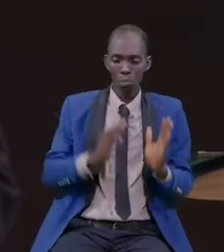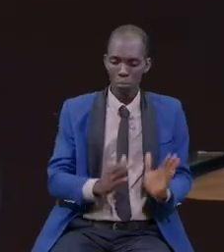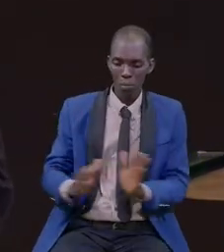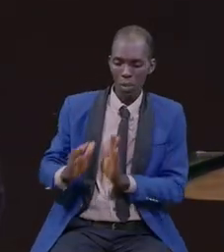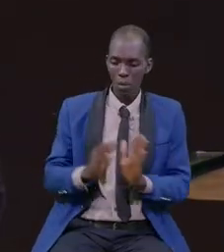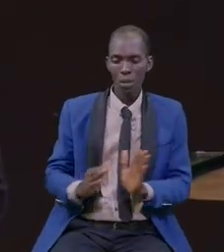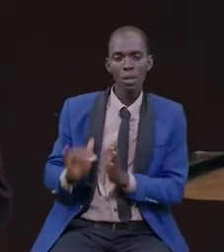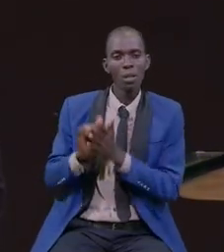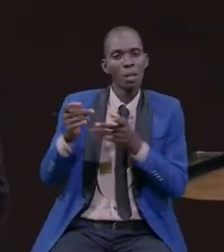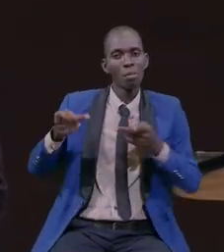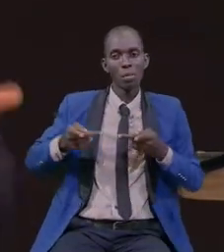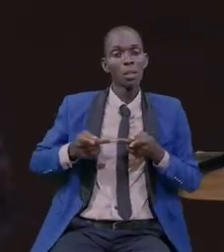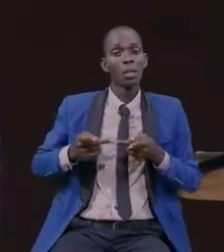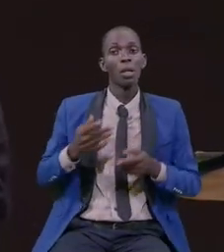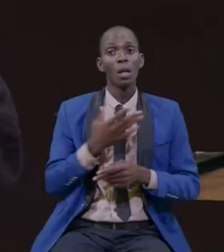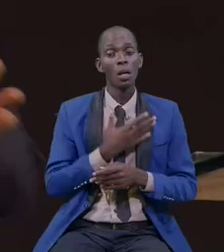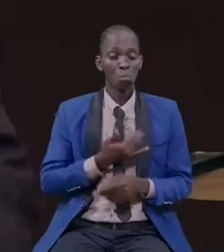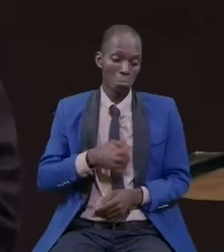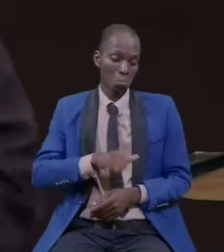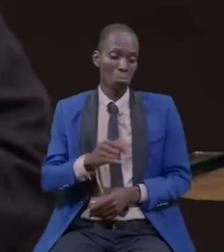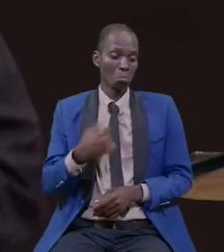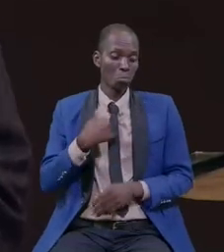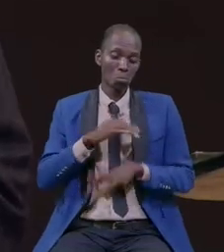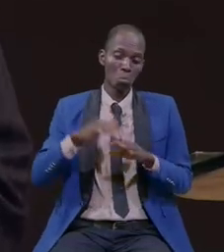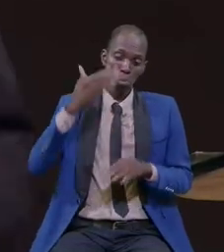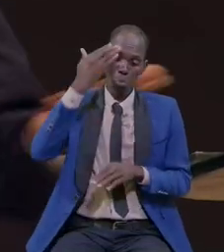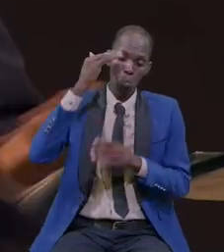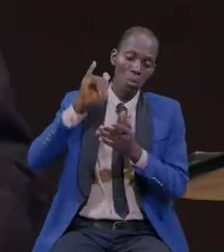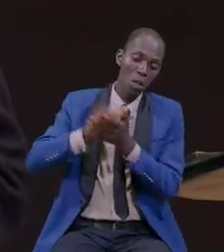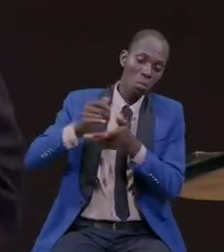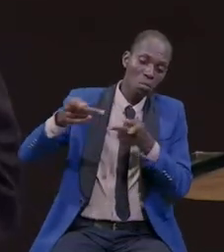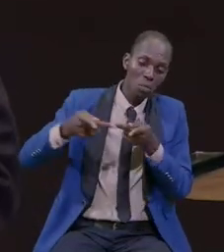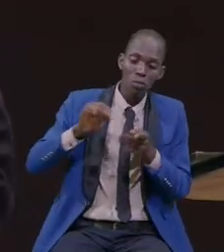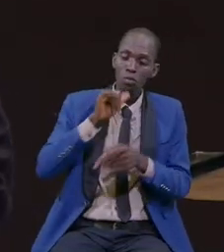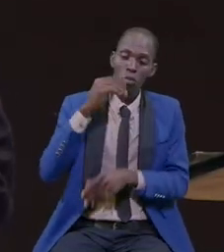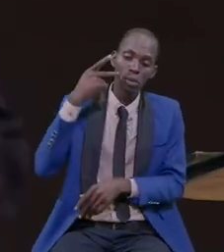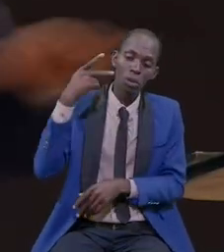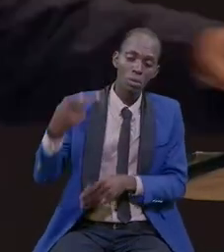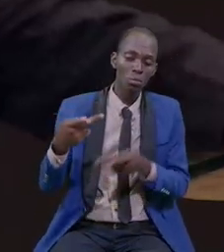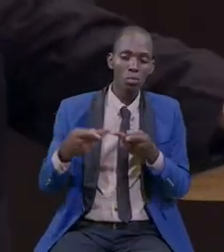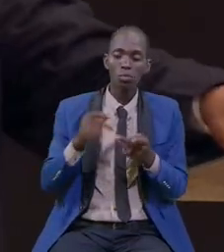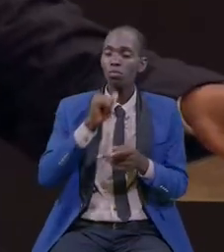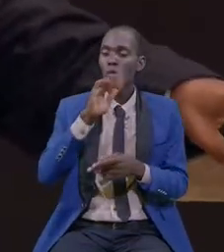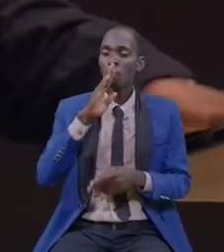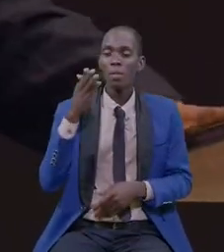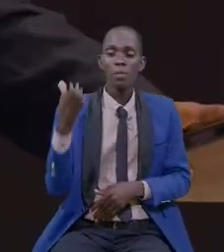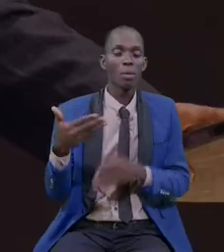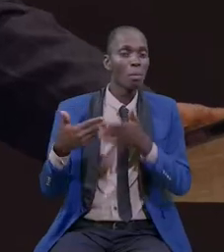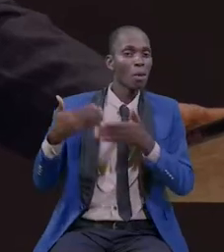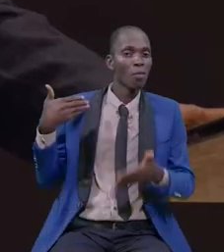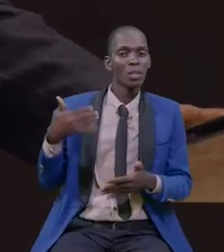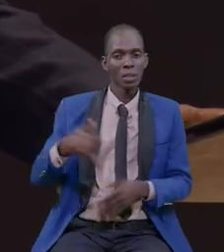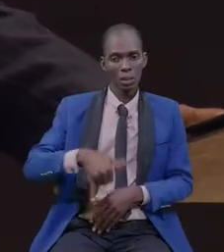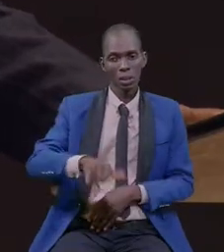et bien qu'il ne sut cette terre ou vu cette terre ayant été sur cette terre